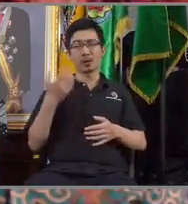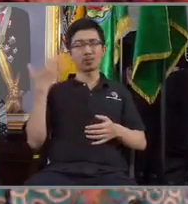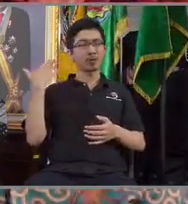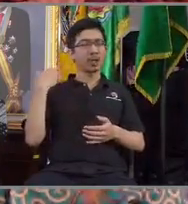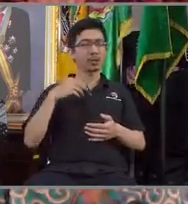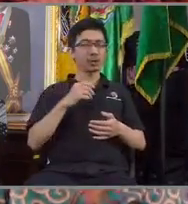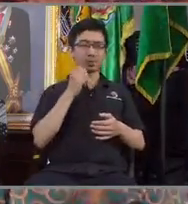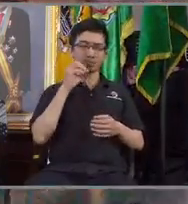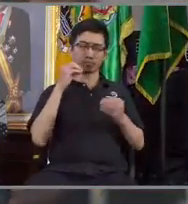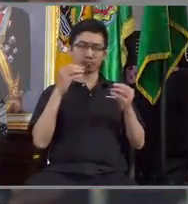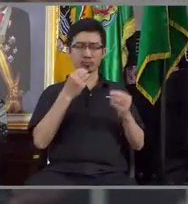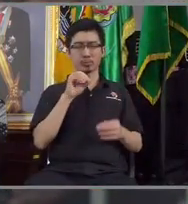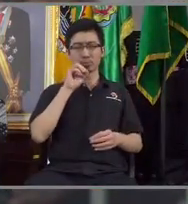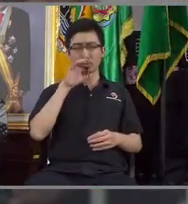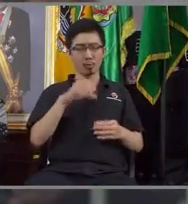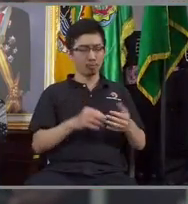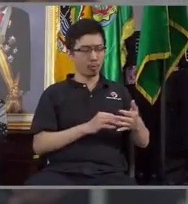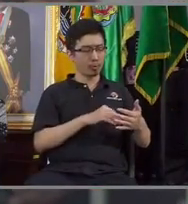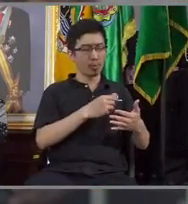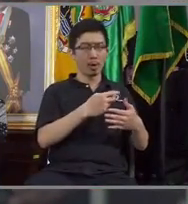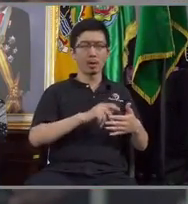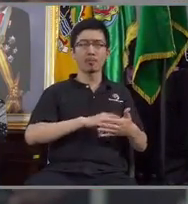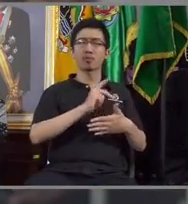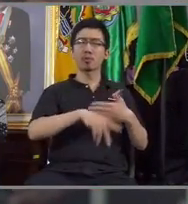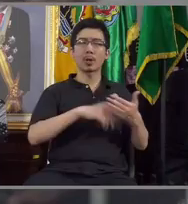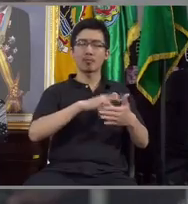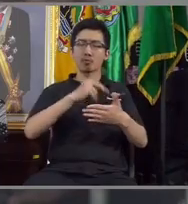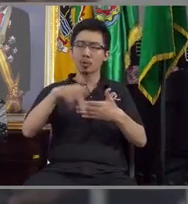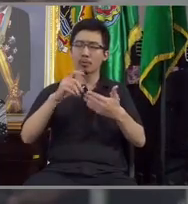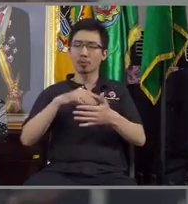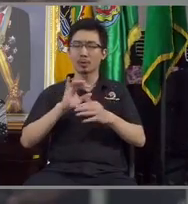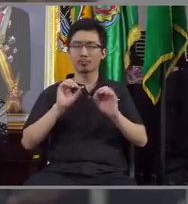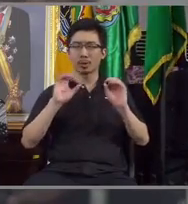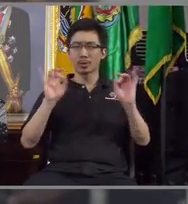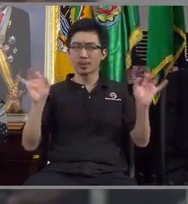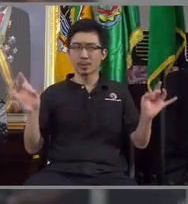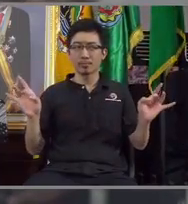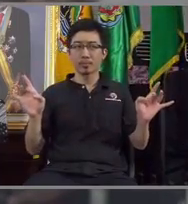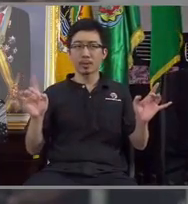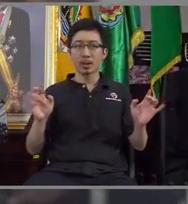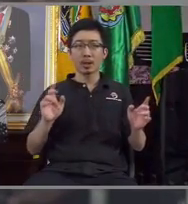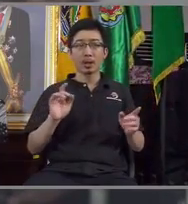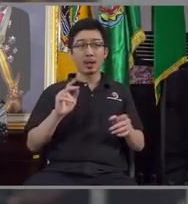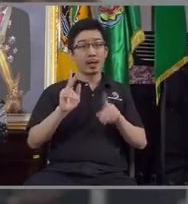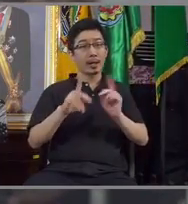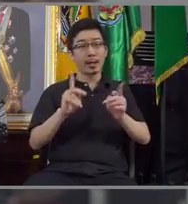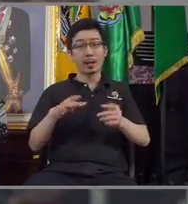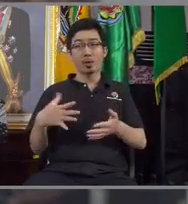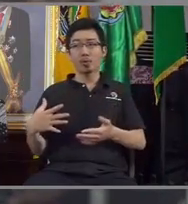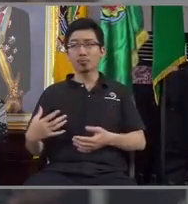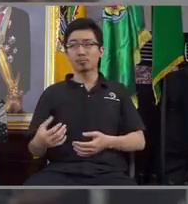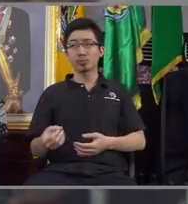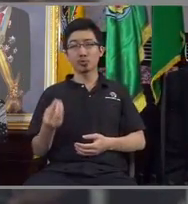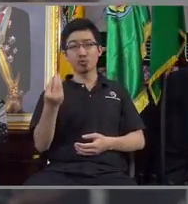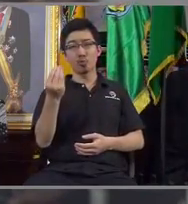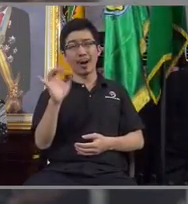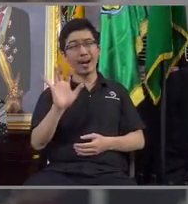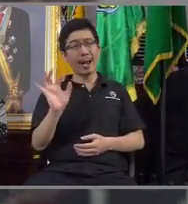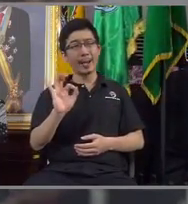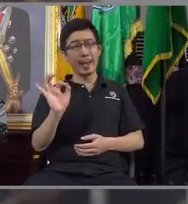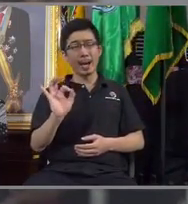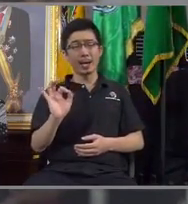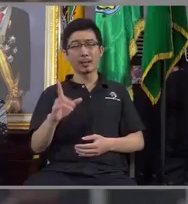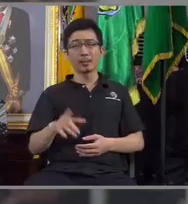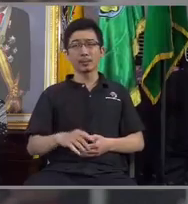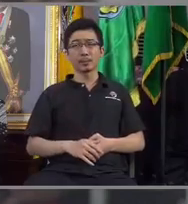tanpa ada pendapatan yang memadai niscaya tidak akan berjalan dengan baik Hai